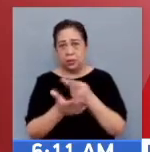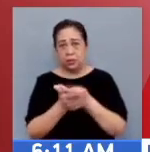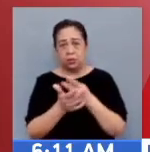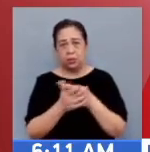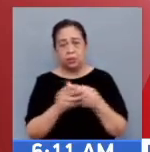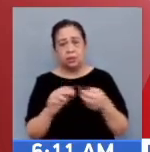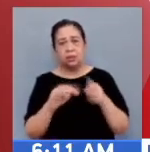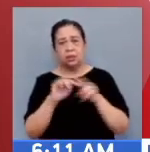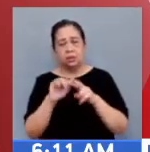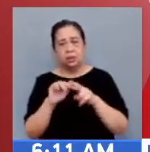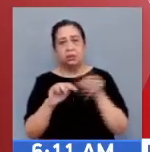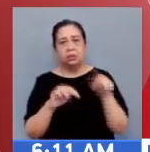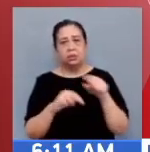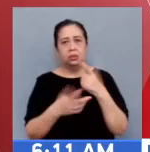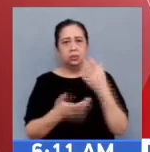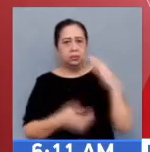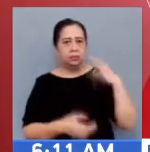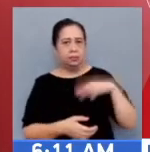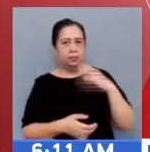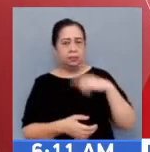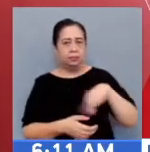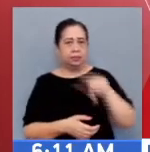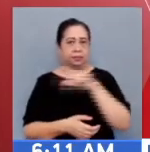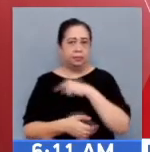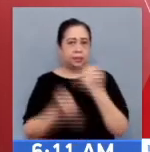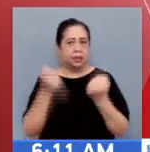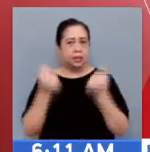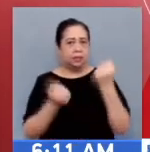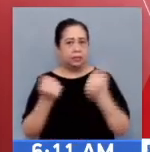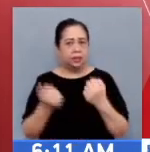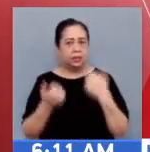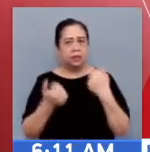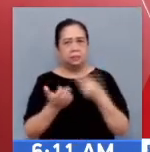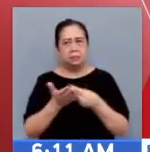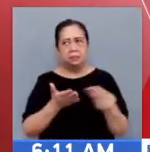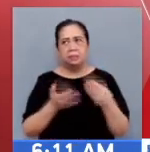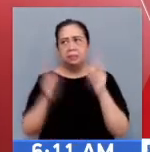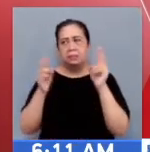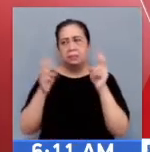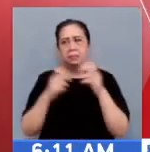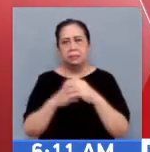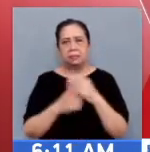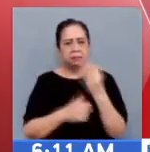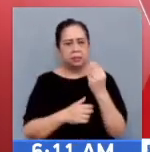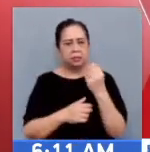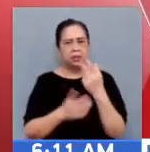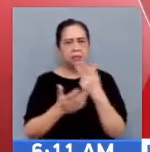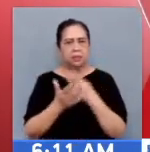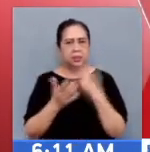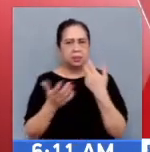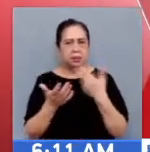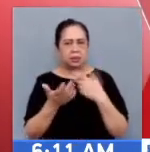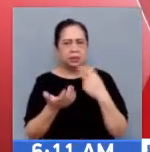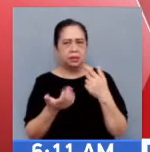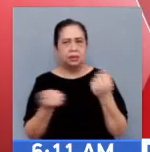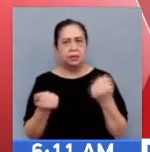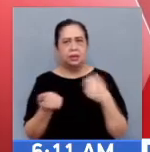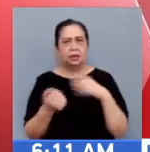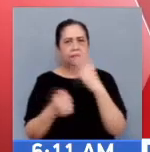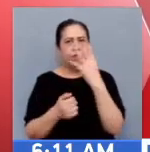sa kinikita ng ating mga driver. Makakabili na ng ano, kung sa 50 pesos per kilo, hindi makakabili na kami ng 4 na kilong